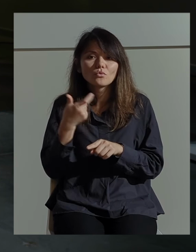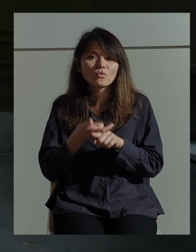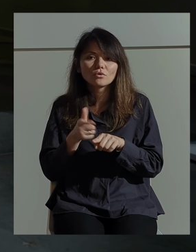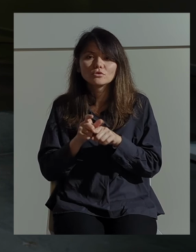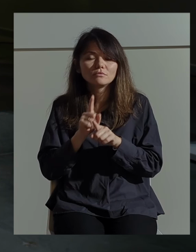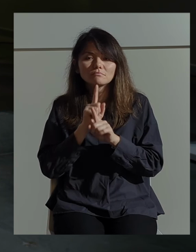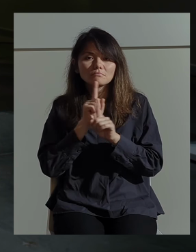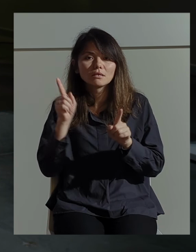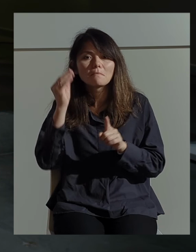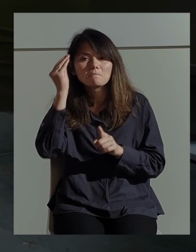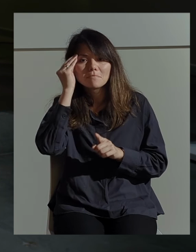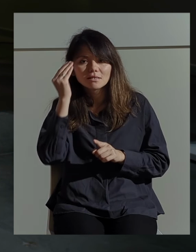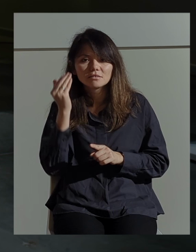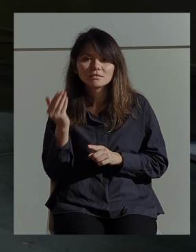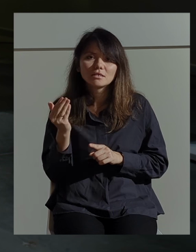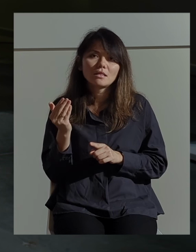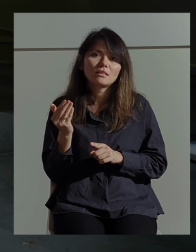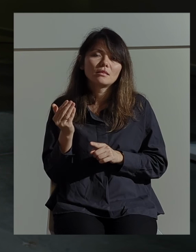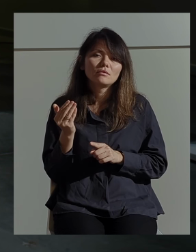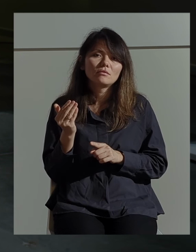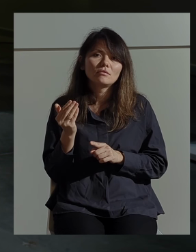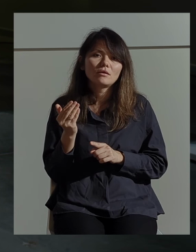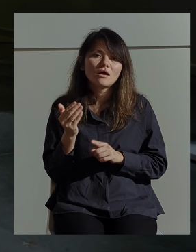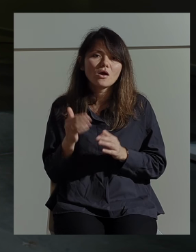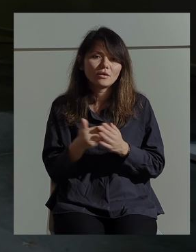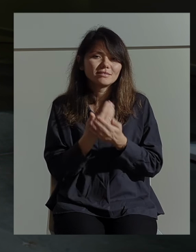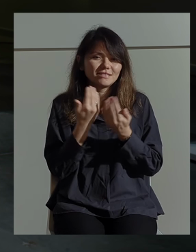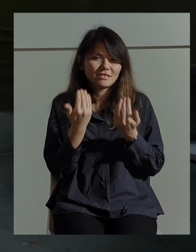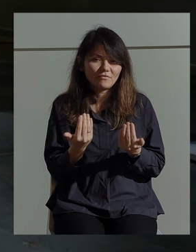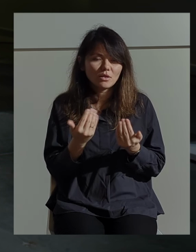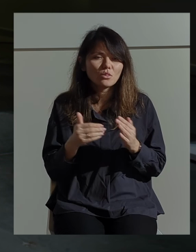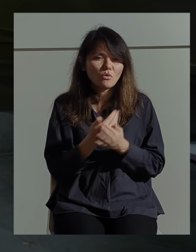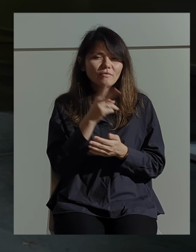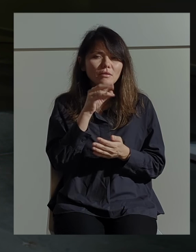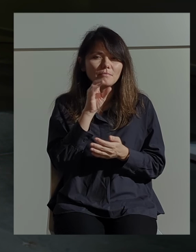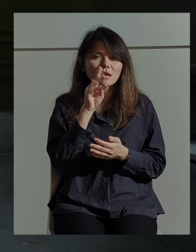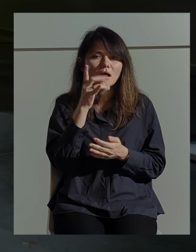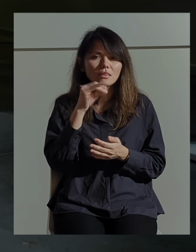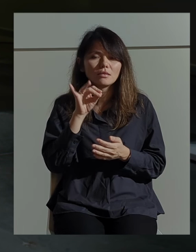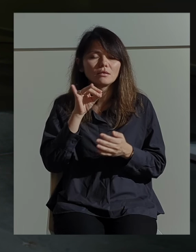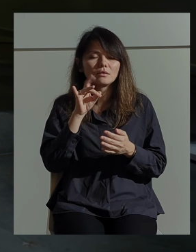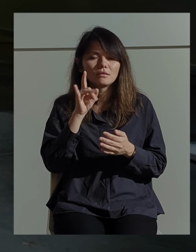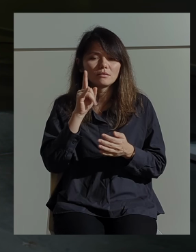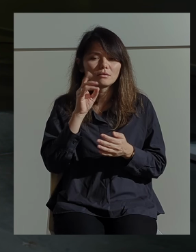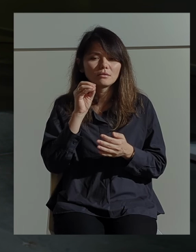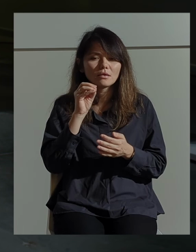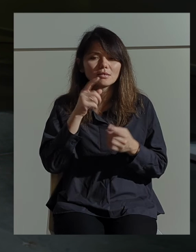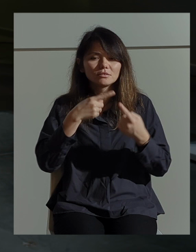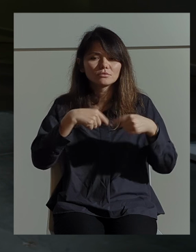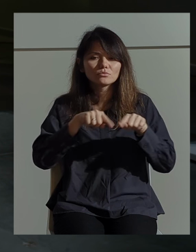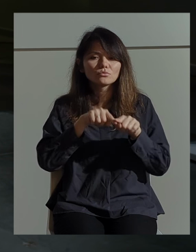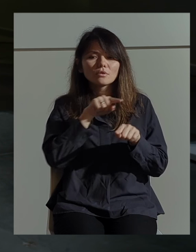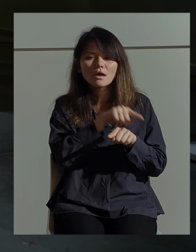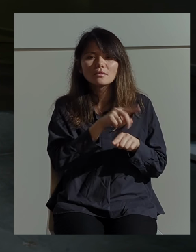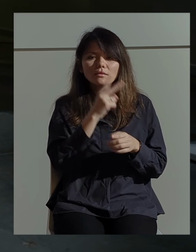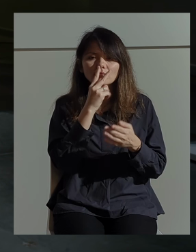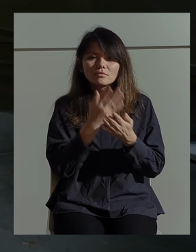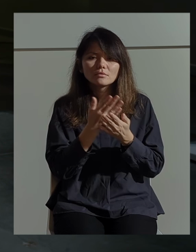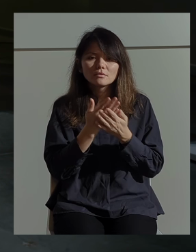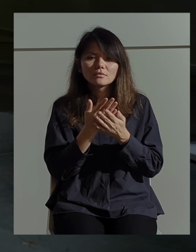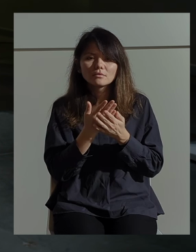поверьте а современные неолиберальные институты в сущности своей представляют институты из